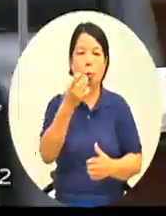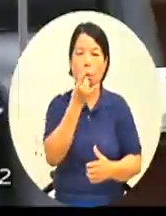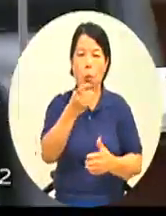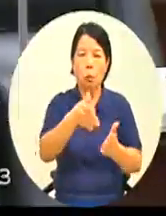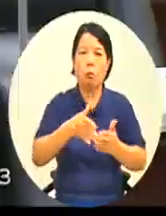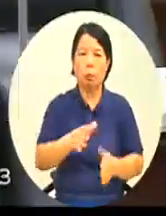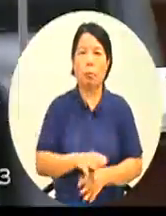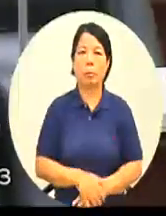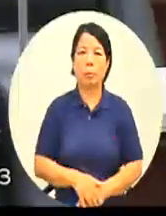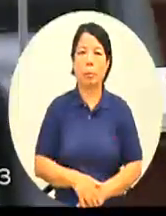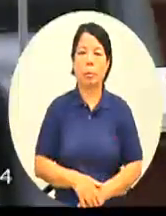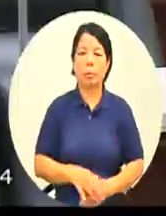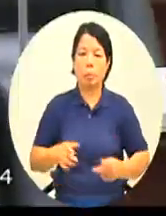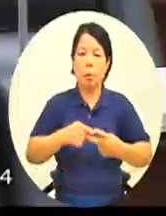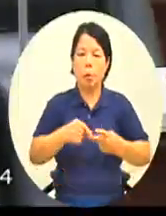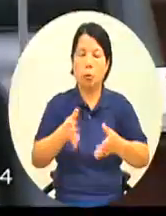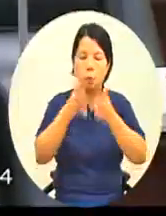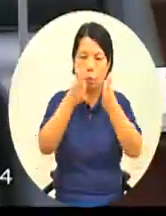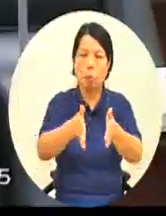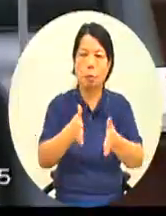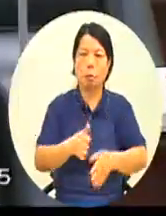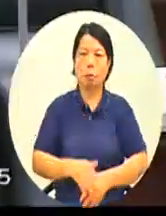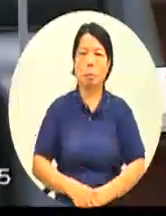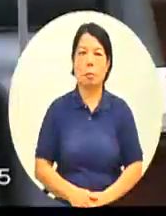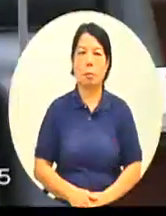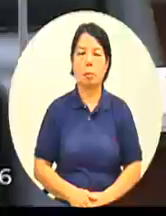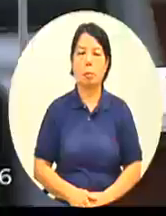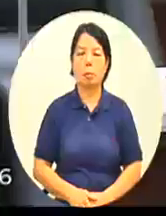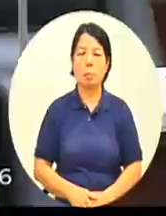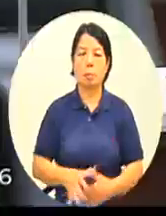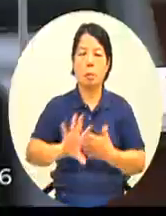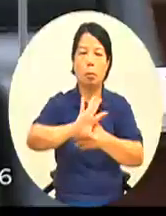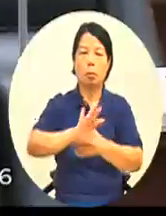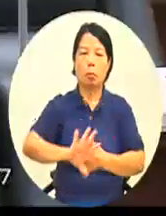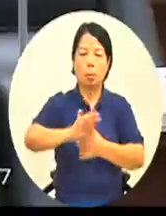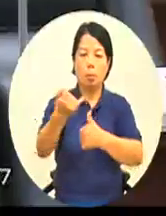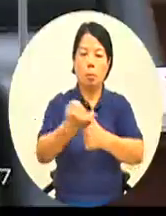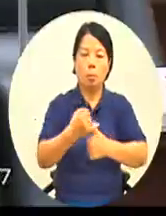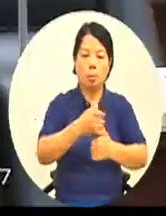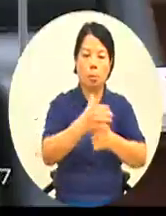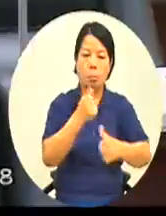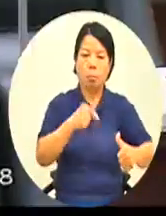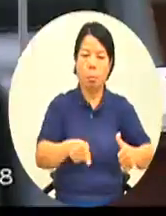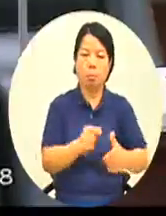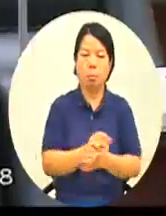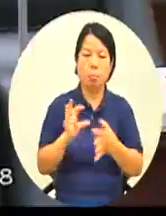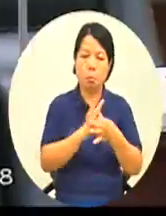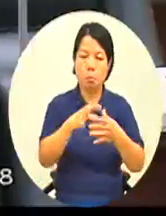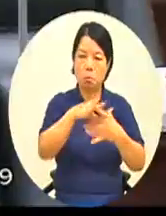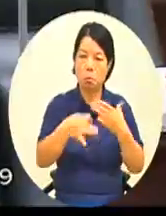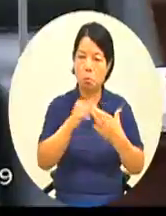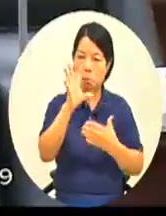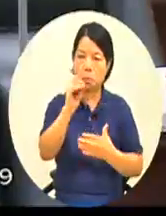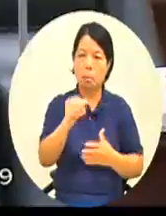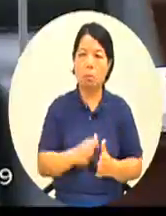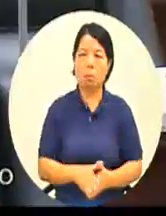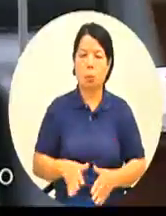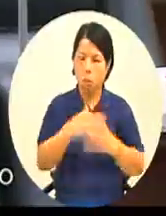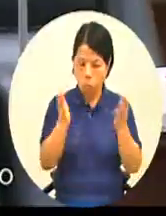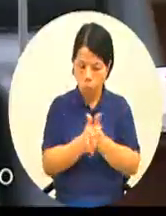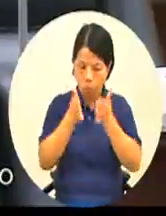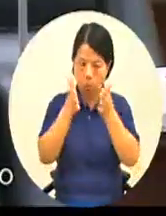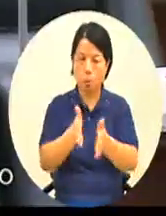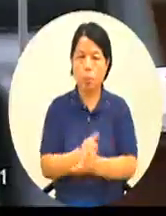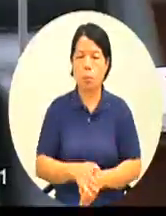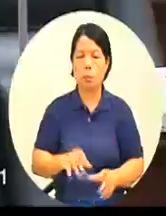二块就是我们有没有针对这一块这些二代新住民之子的相关的政策。那我现在看到这都是针对不